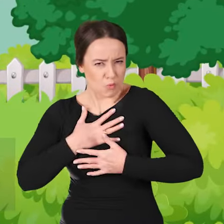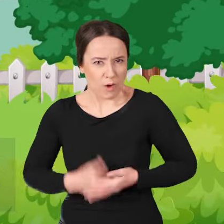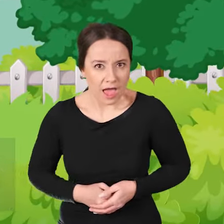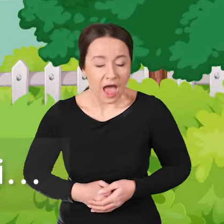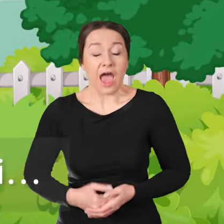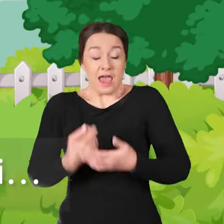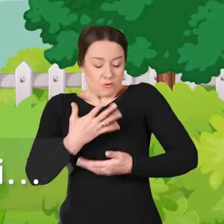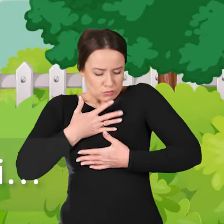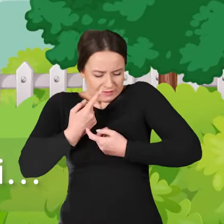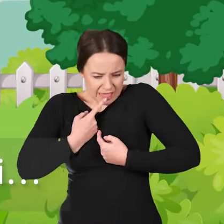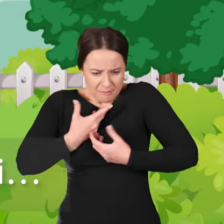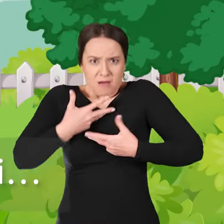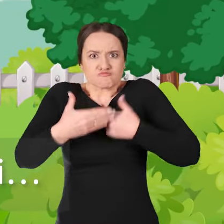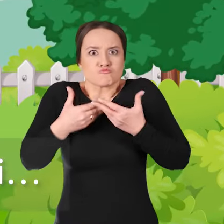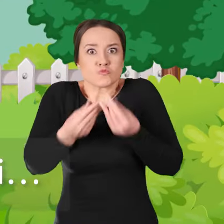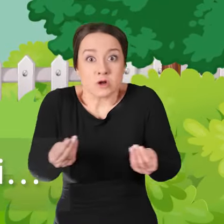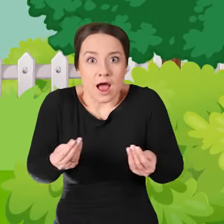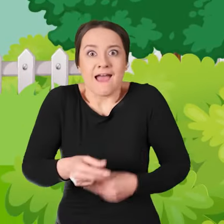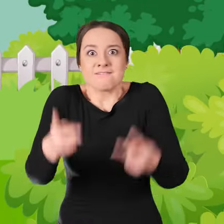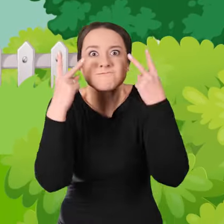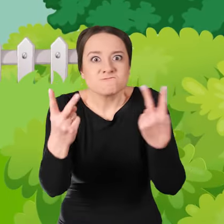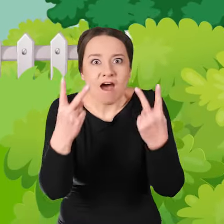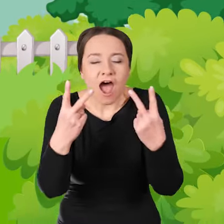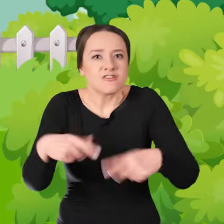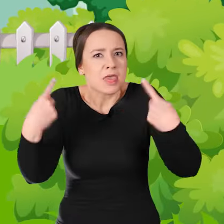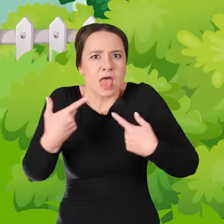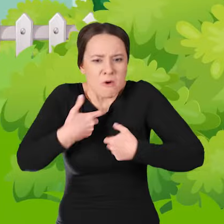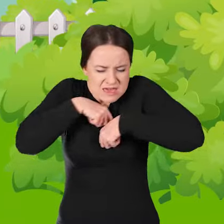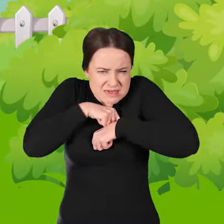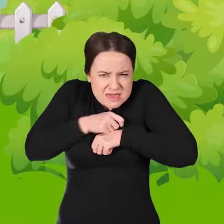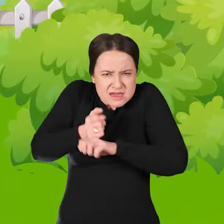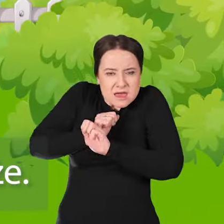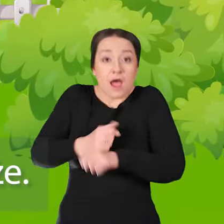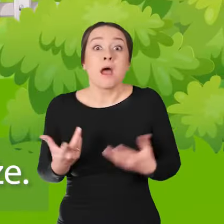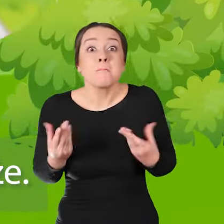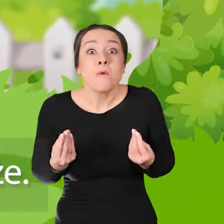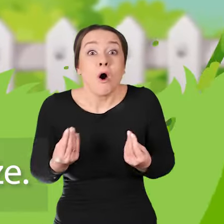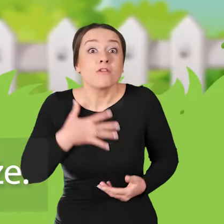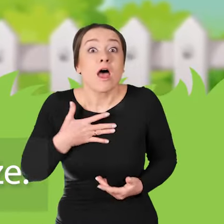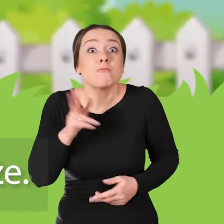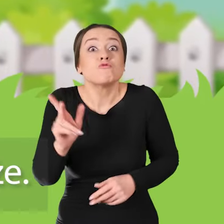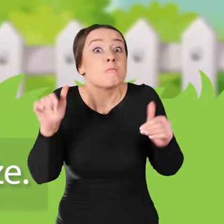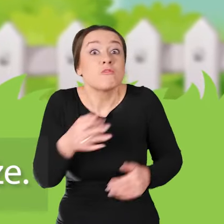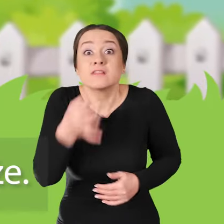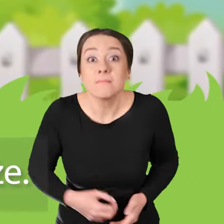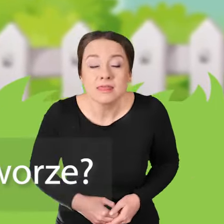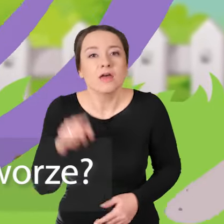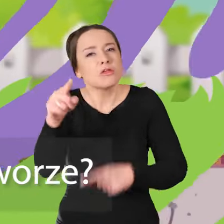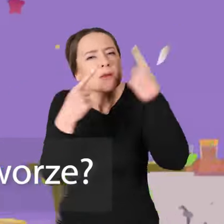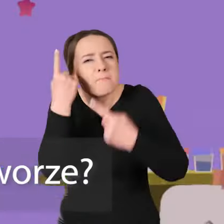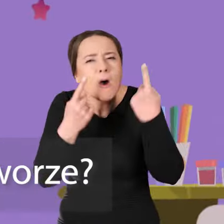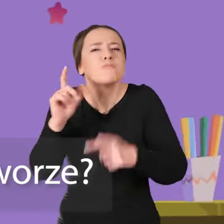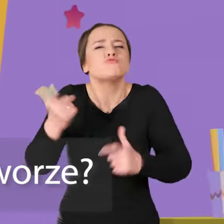serduszku gość przychodzi sama a odchodzi po chwili ważne abyśmy jej nie tłumili po co emocje zapytać ktoś może